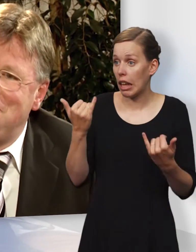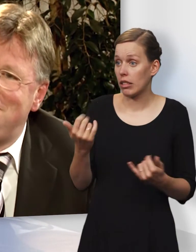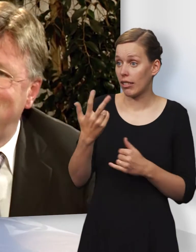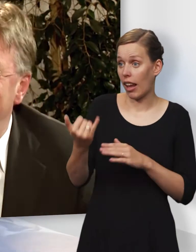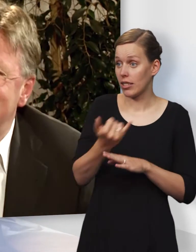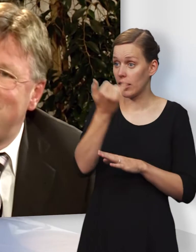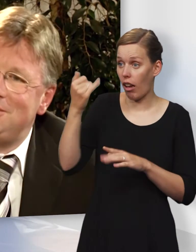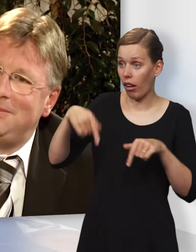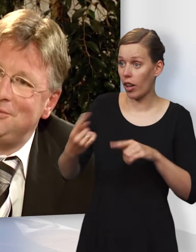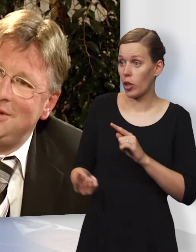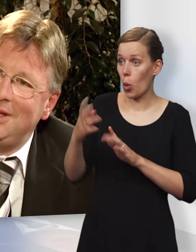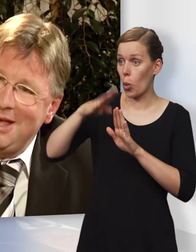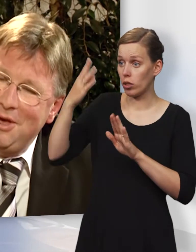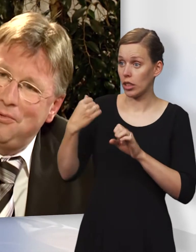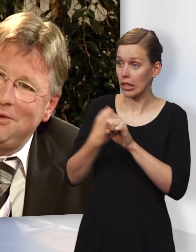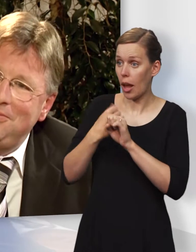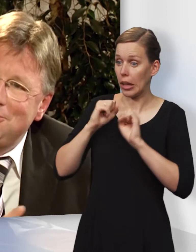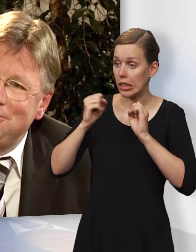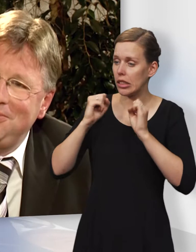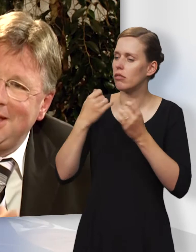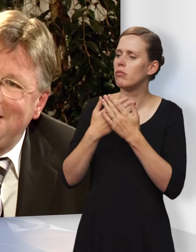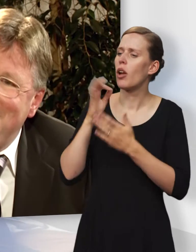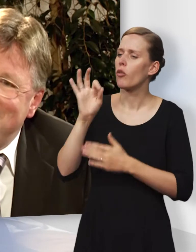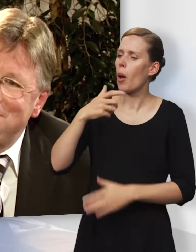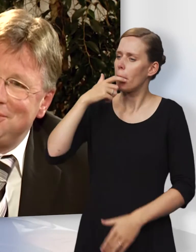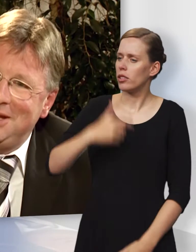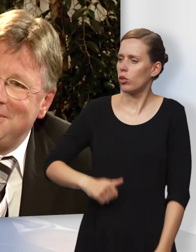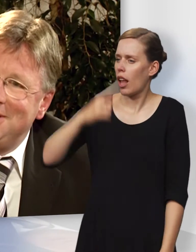Jahre hier oben auf dem Höchsten für Sie persönlich für eine Philosophie